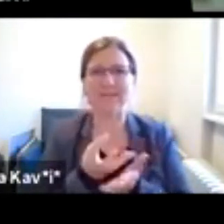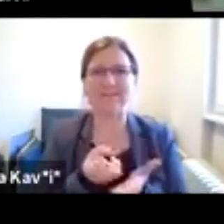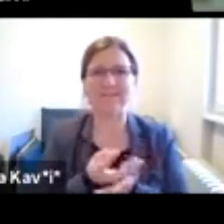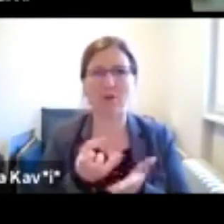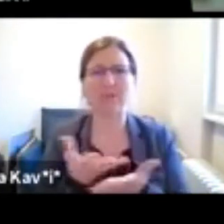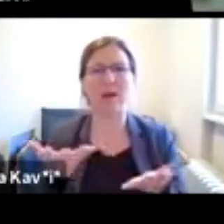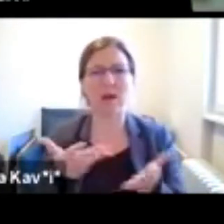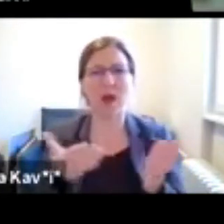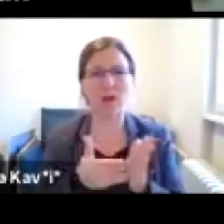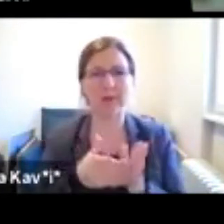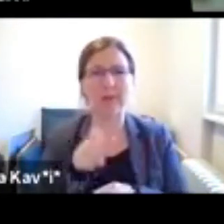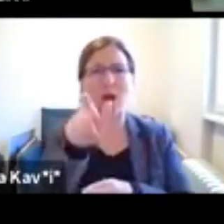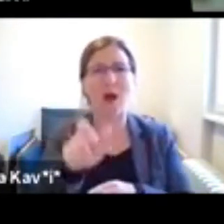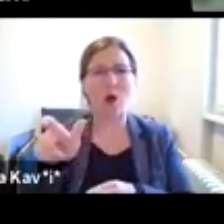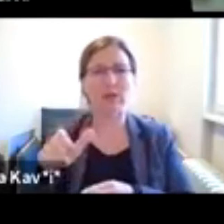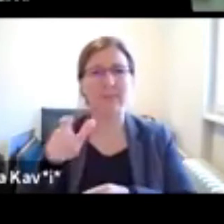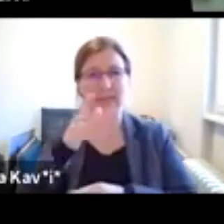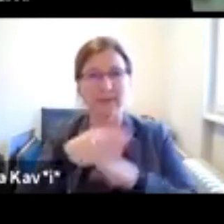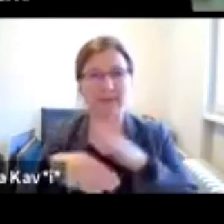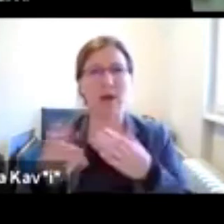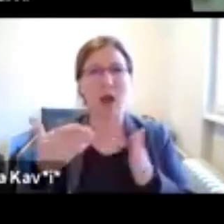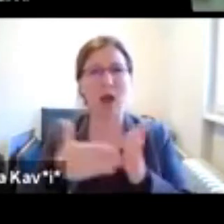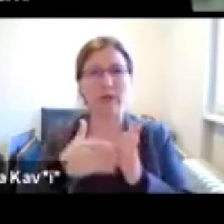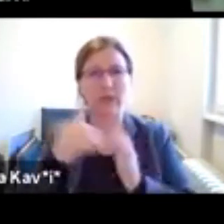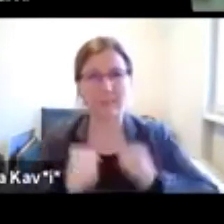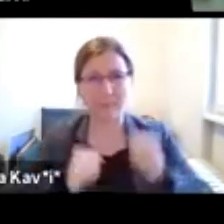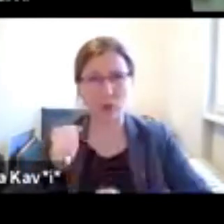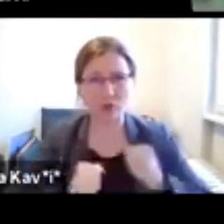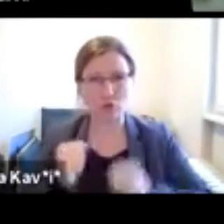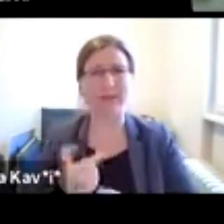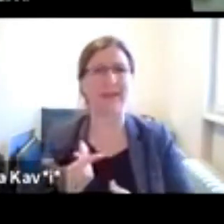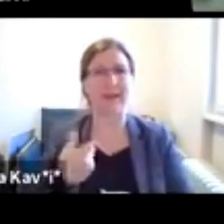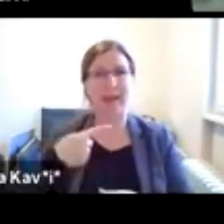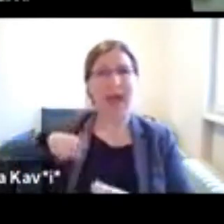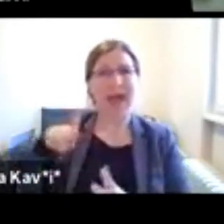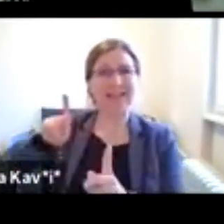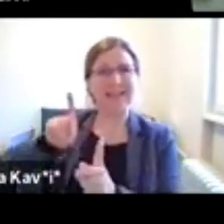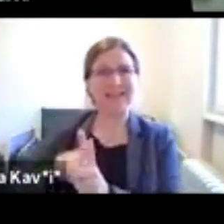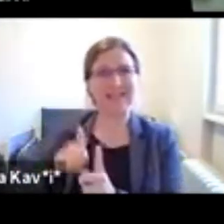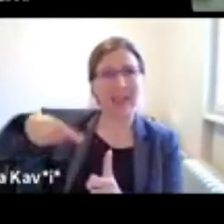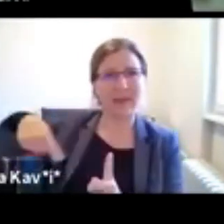s invaliditetom, i asistenti, i njihove obitelji. No i pored toga